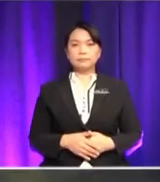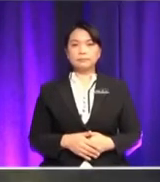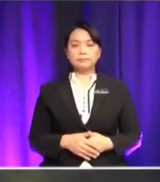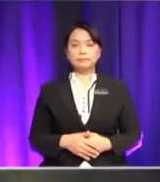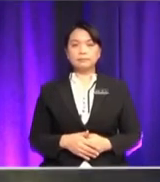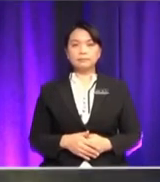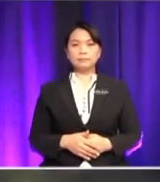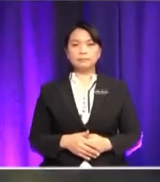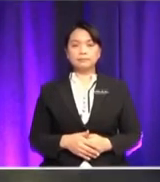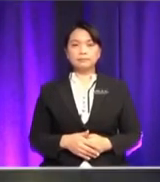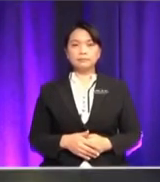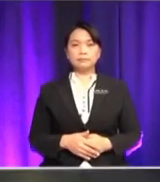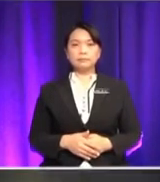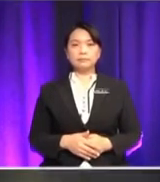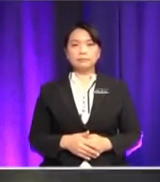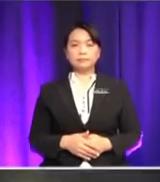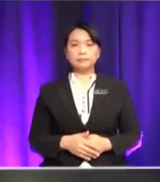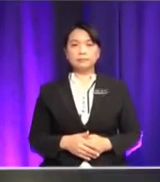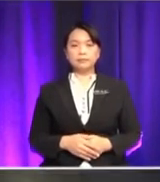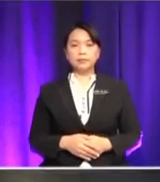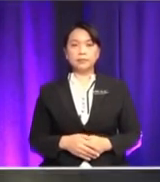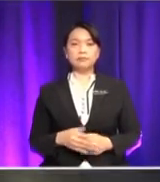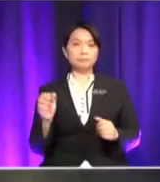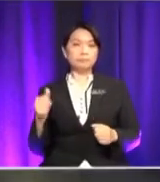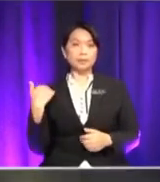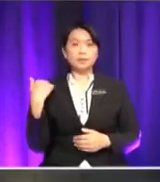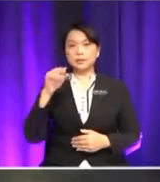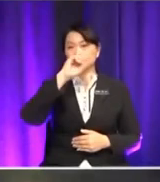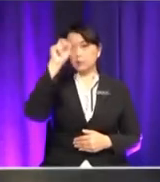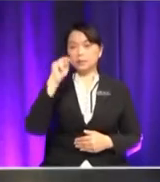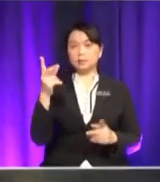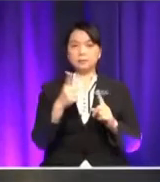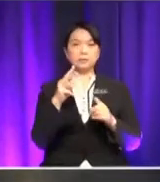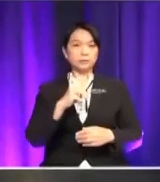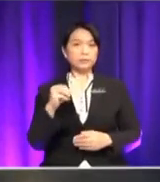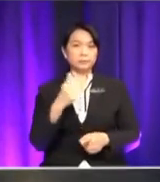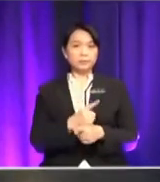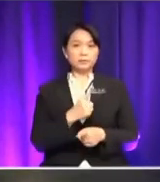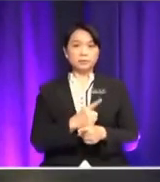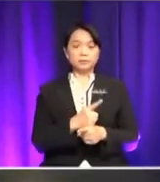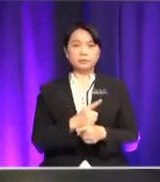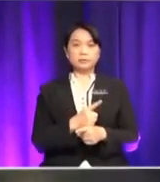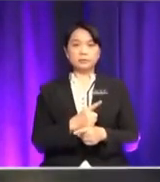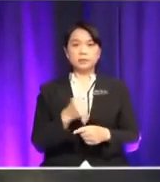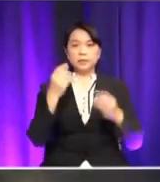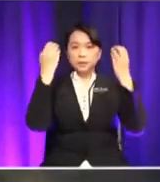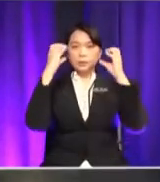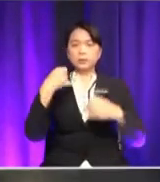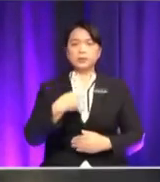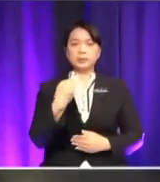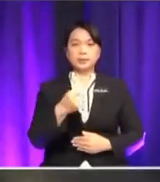Sida soalnya kepadamu di kita betul ah Oke kita juga oke sekarang Ice Gue ingin